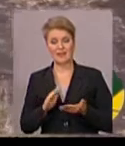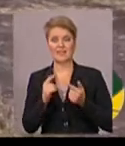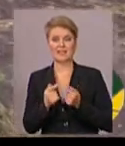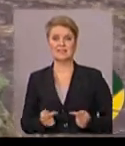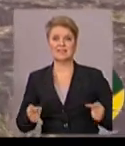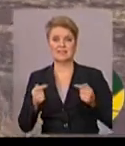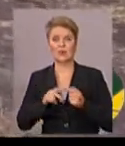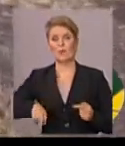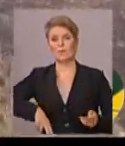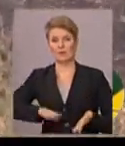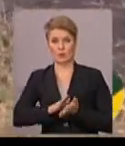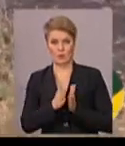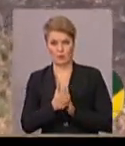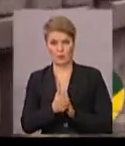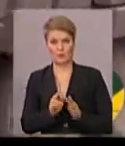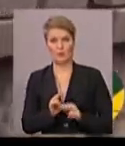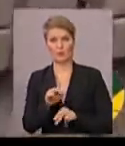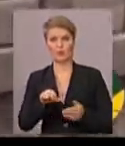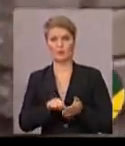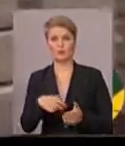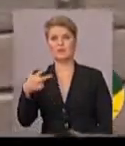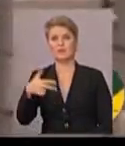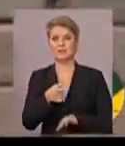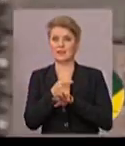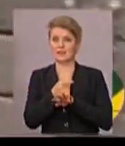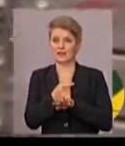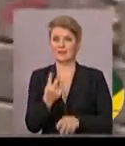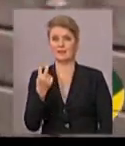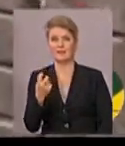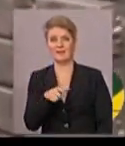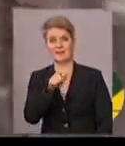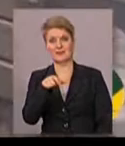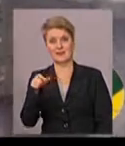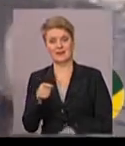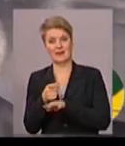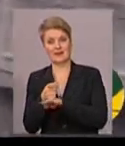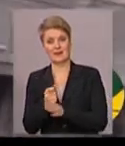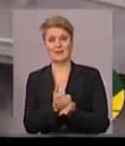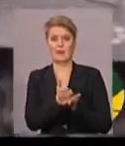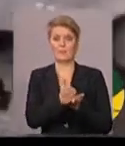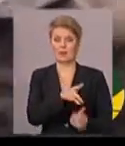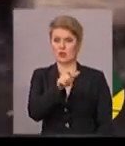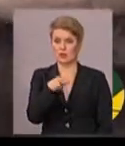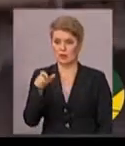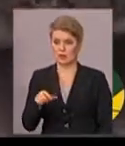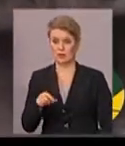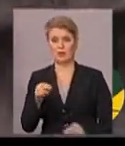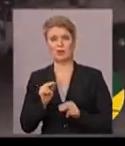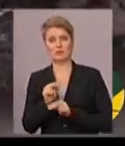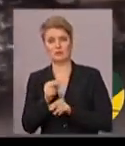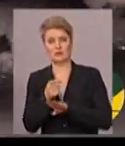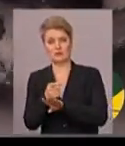участь зо 30 танків і близько 200 танкістів та персоналу. Вправляються в пострілах із гармат